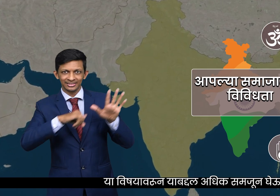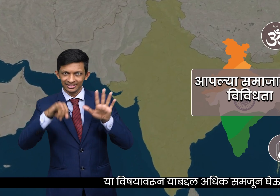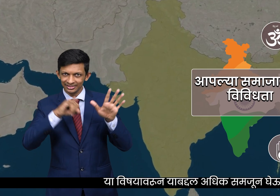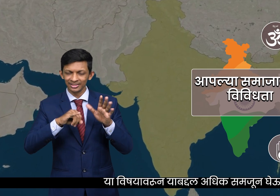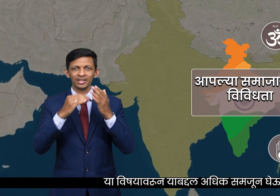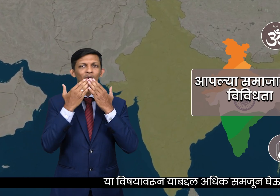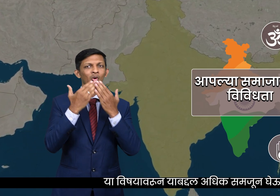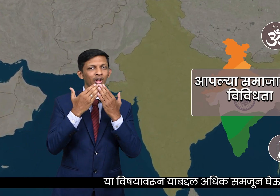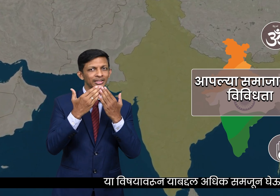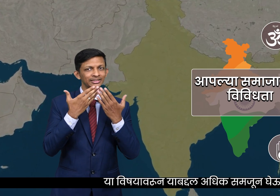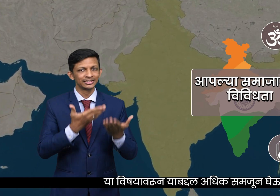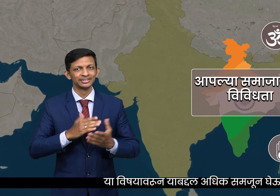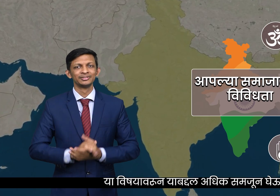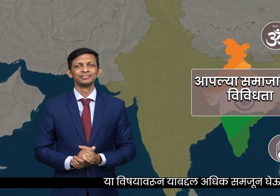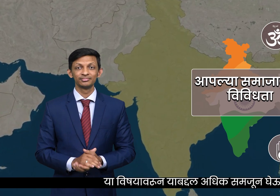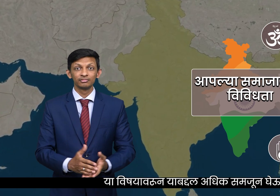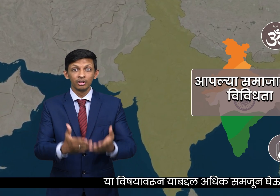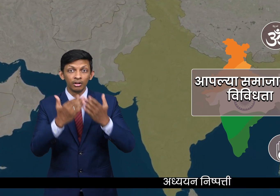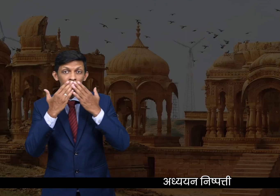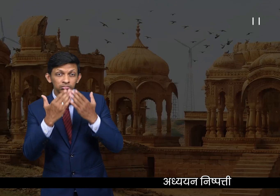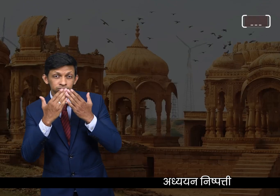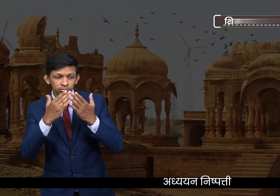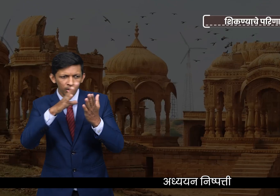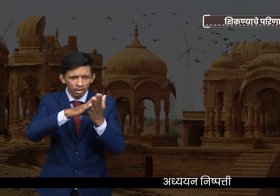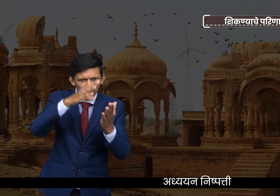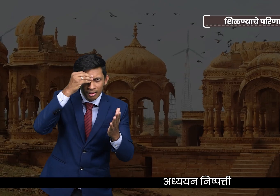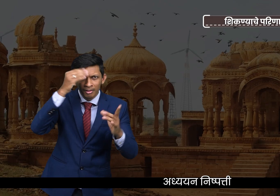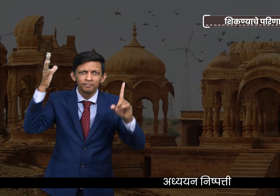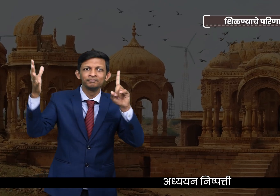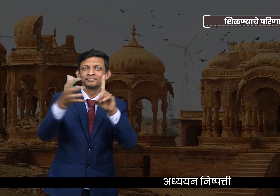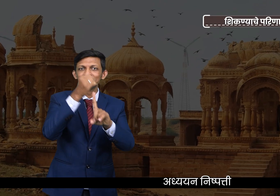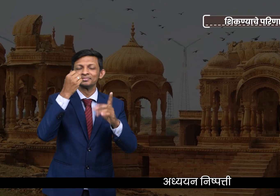याबद्दल अधिक समजून घेऊया. अध्ययन निष्पत्ती.